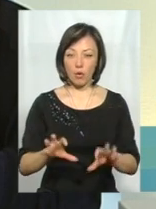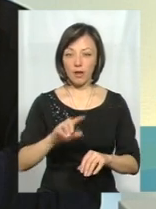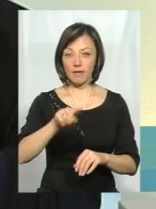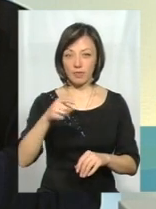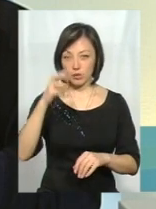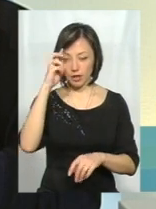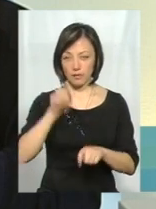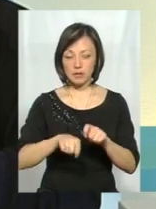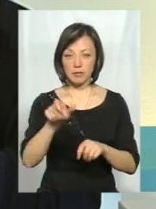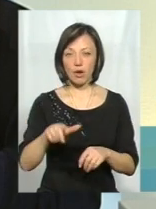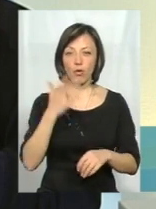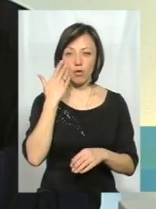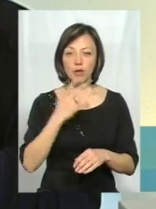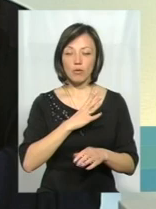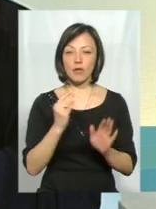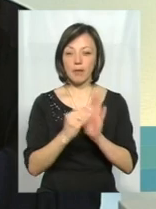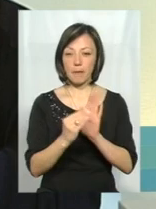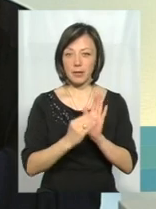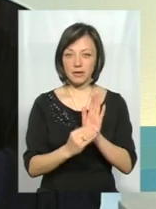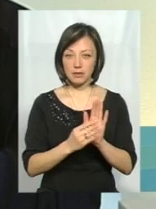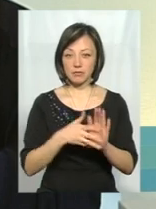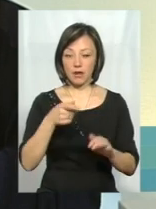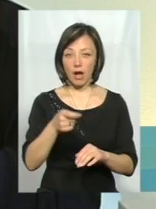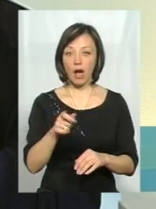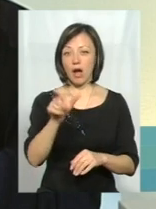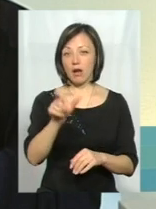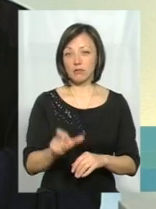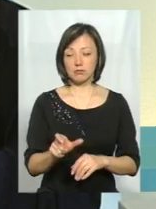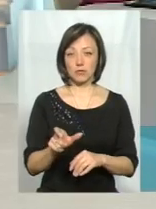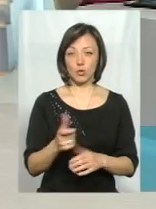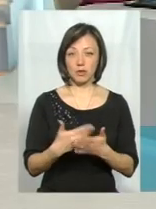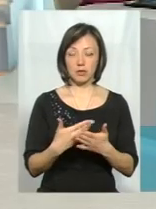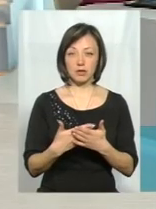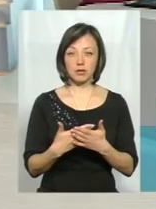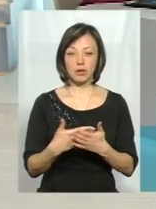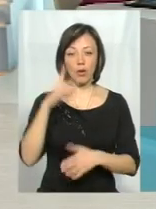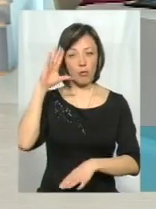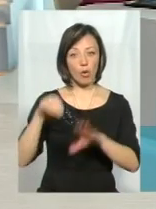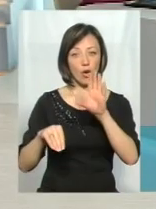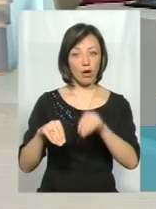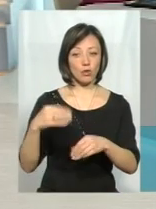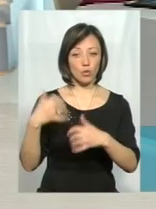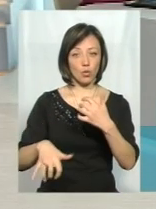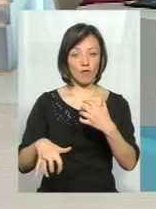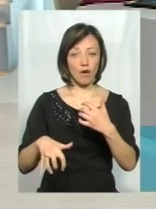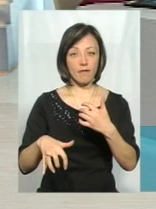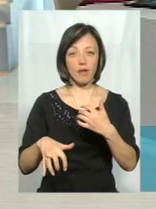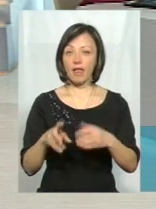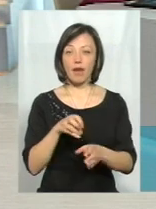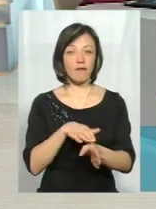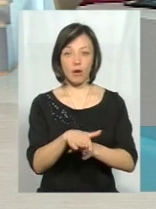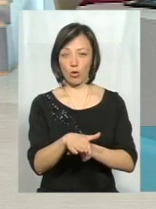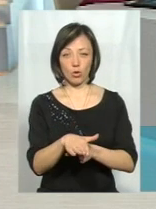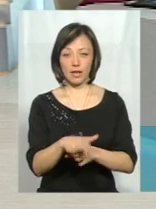державного інспектора. Це коли був написаний припис, при цьому суб'єкт господарювання проігнорував, тобто не